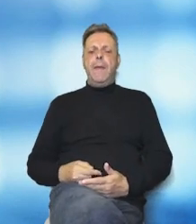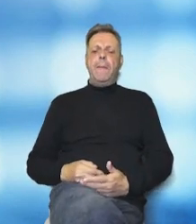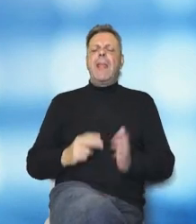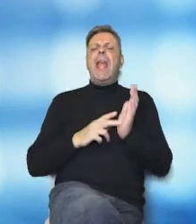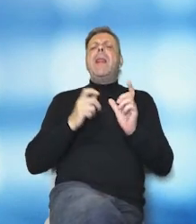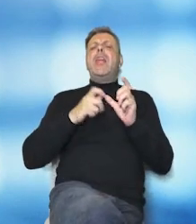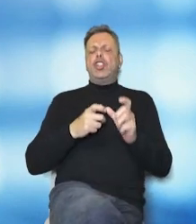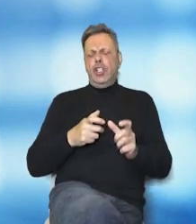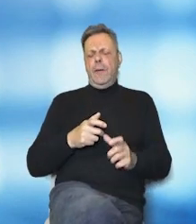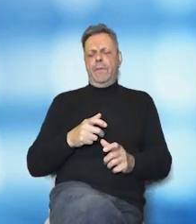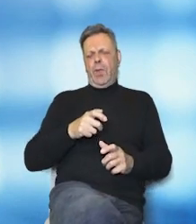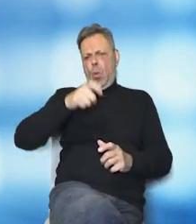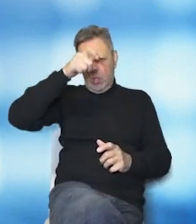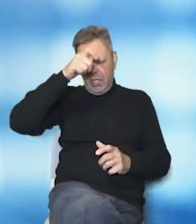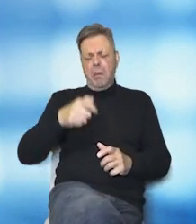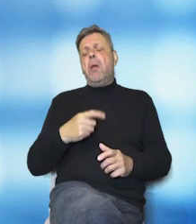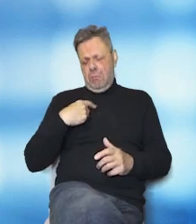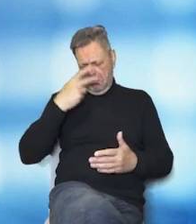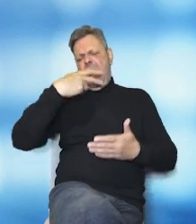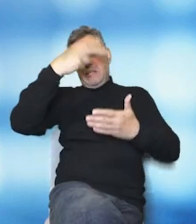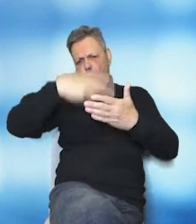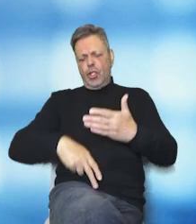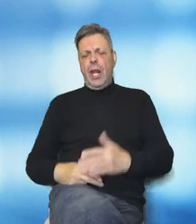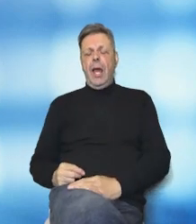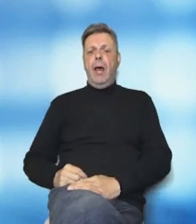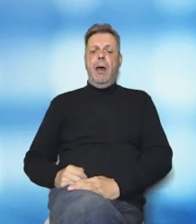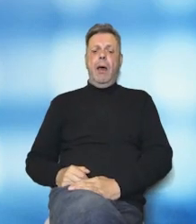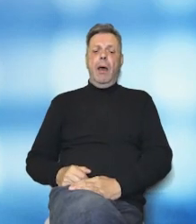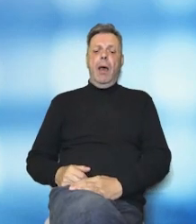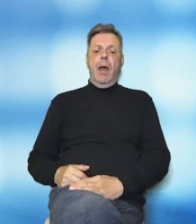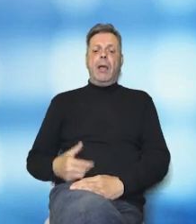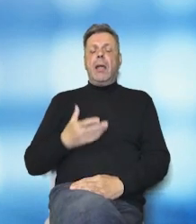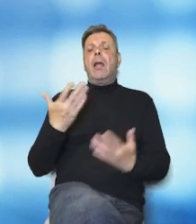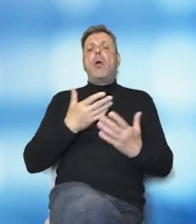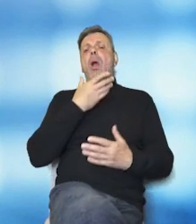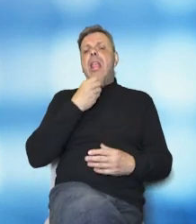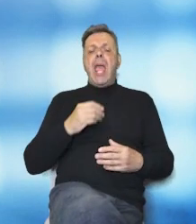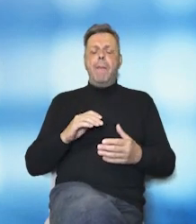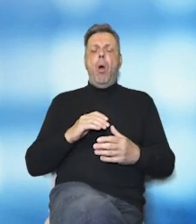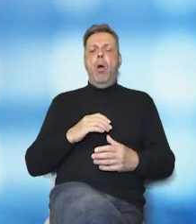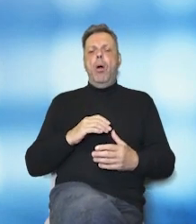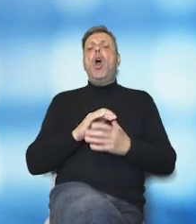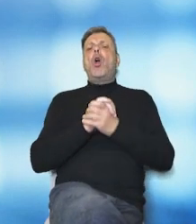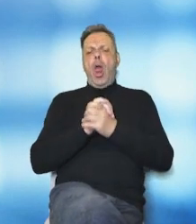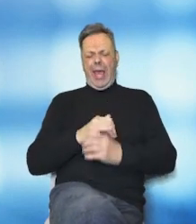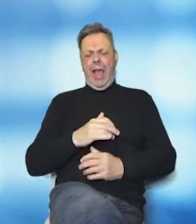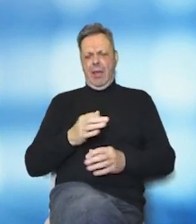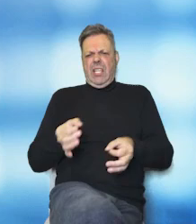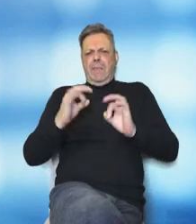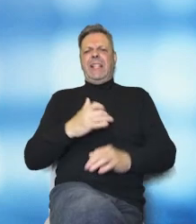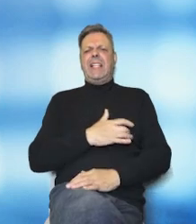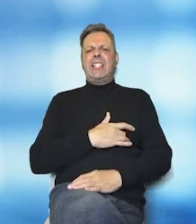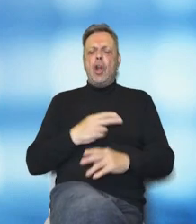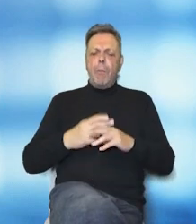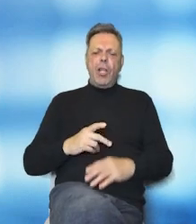da, čitala sam i ja to na portalima i čitala sam kako je lijepo kolega kardiolog niti u